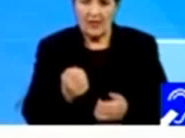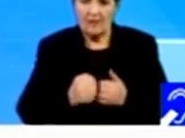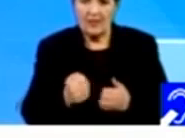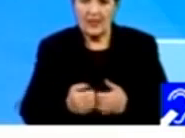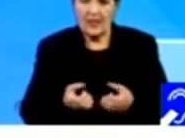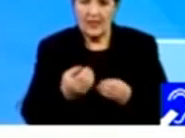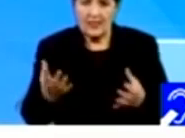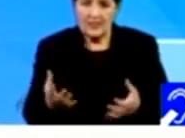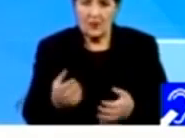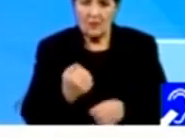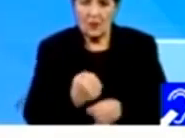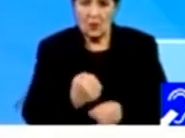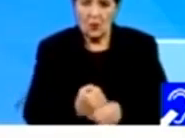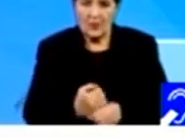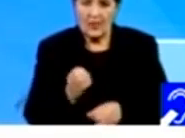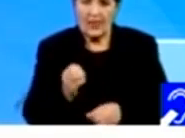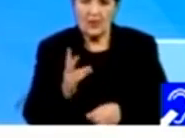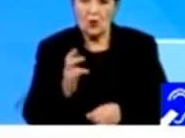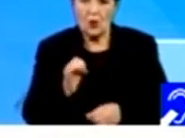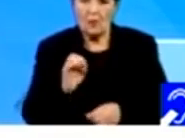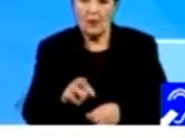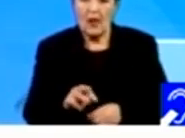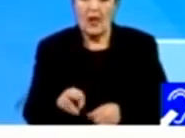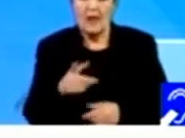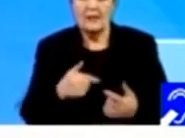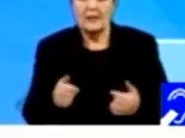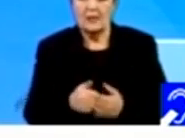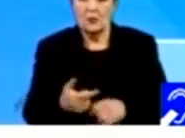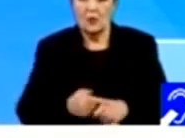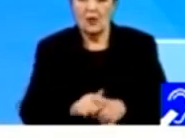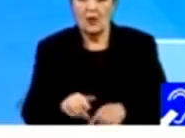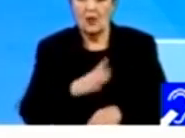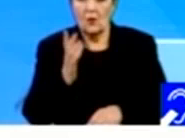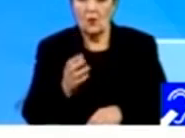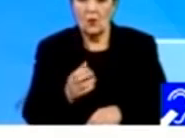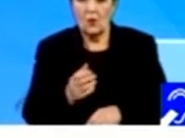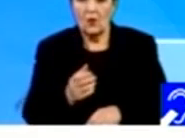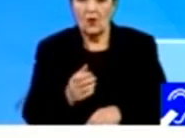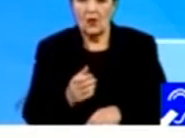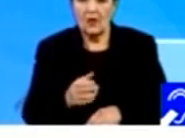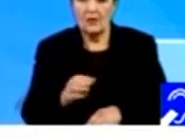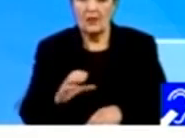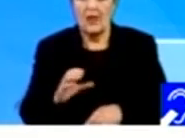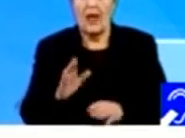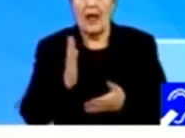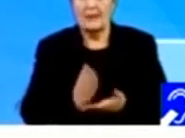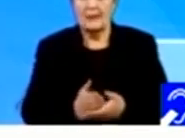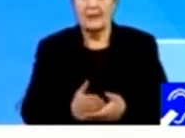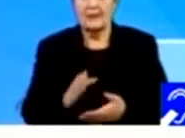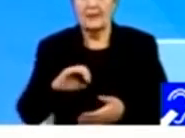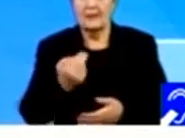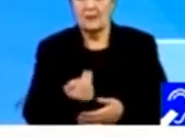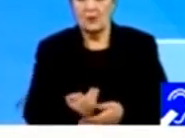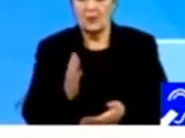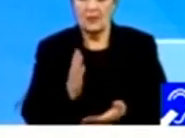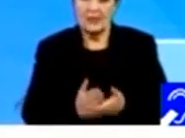zi învăț, pentru că a făcut enorm de mult. A lucrat în sectorul medical, după care a lucrat în sectorul asistenței sociale. Eu nu sunt sigur dacă există